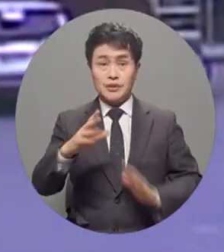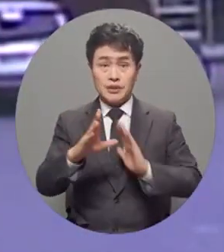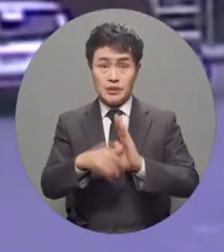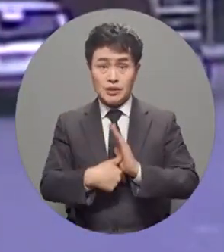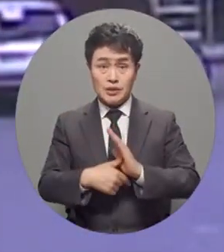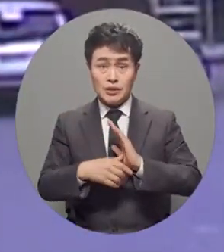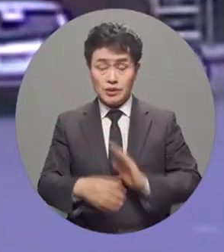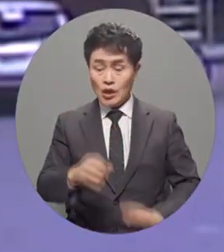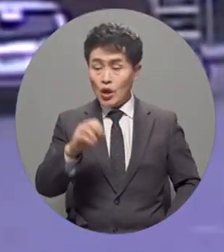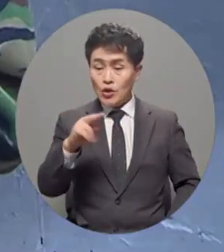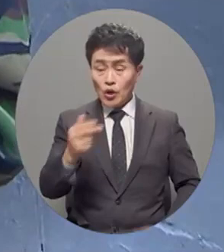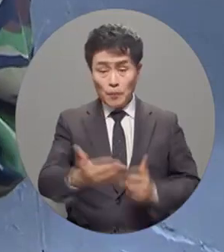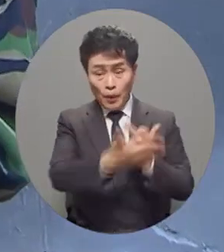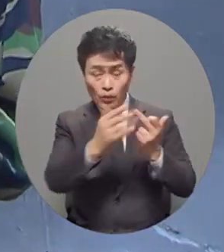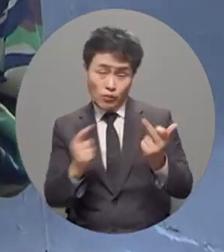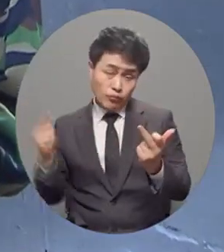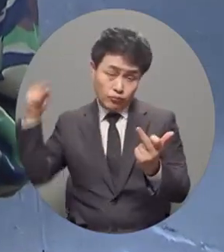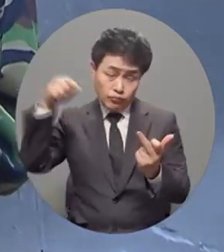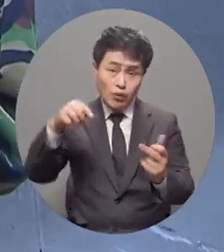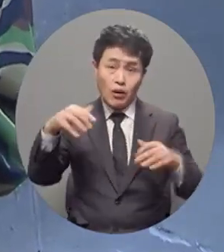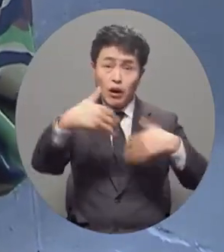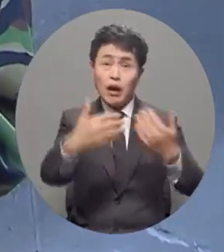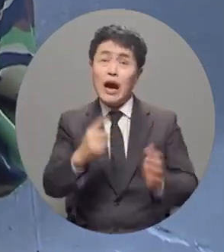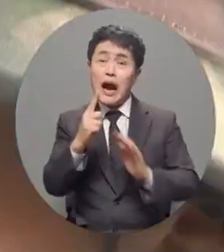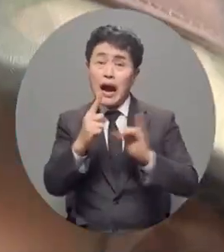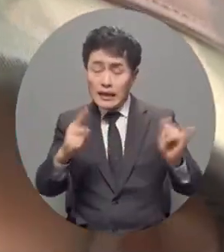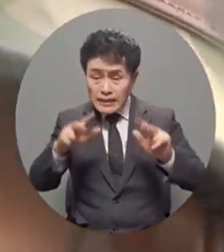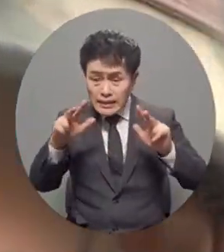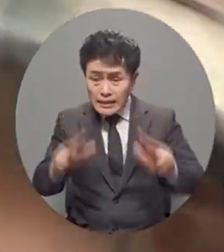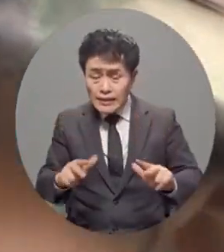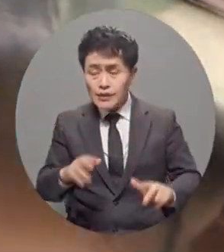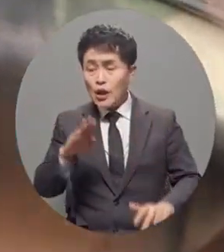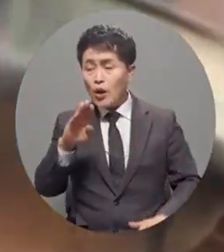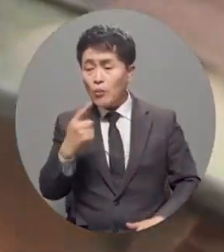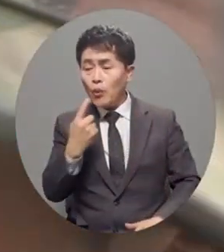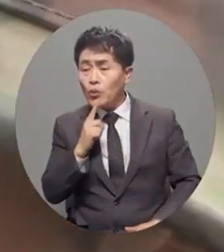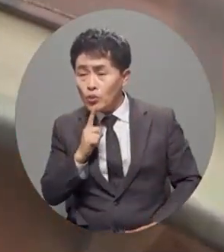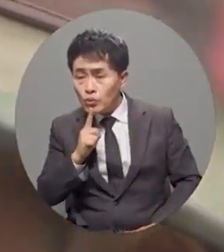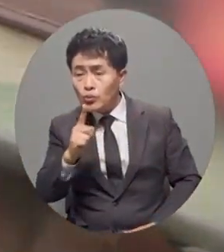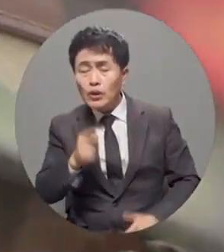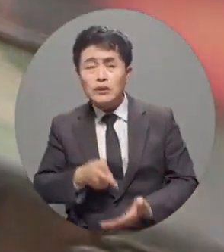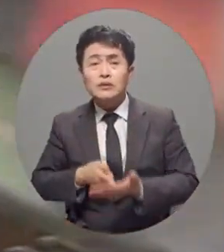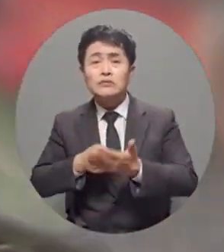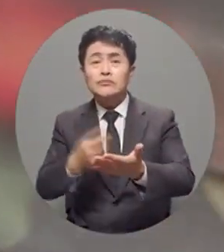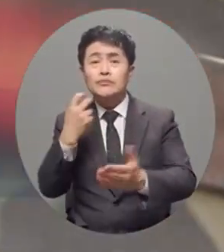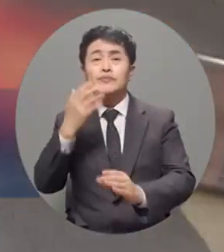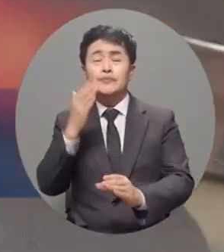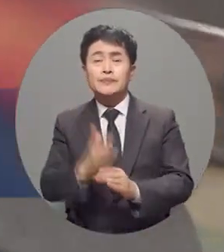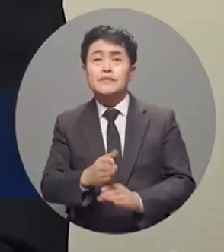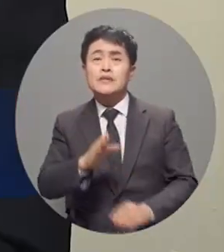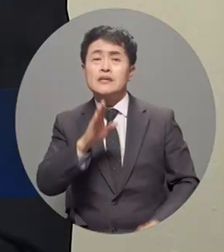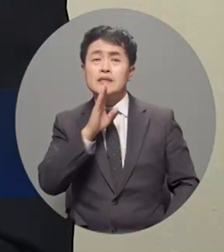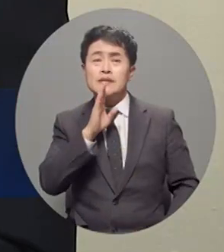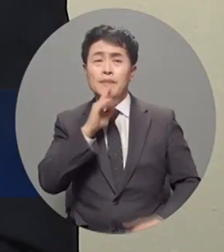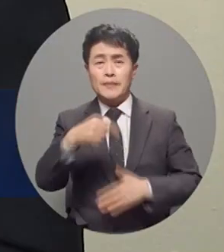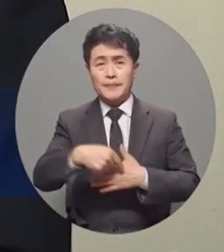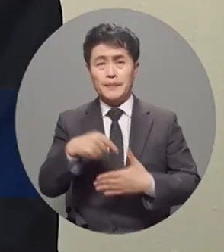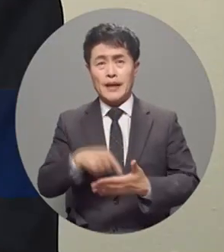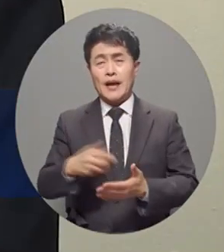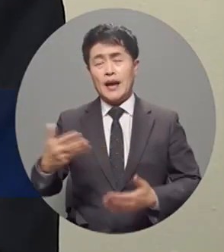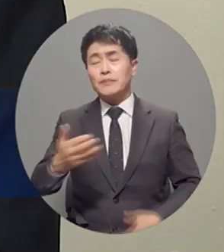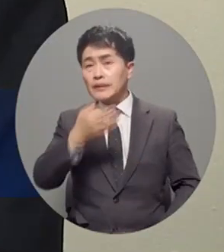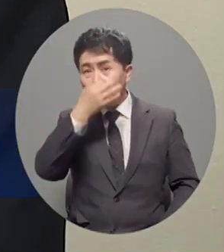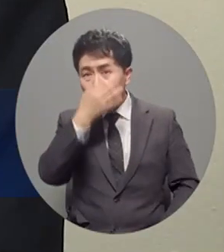연평도 포격전 전장병 한 명도 이제서야 보험부 심사를 받고 있 정말 많이 아프고 힘든